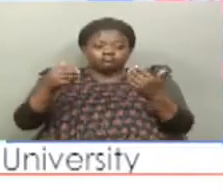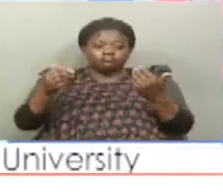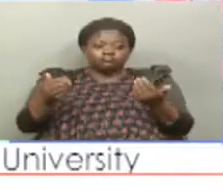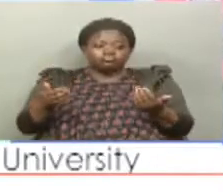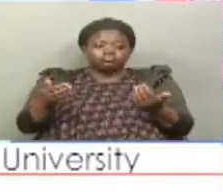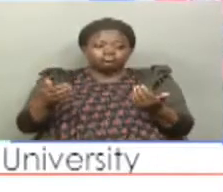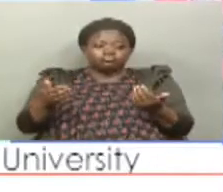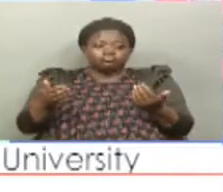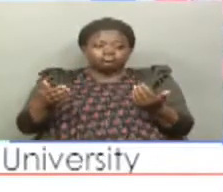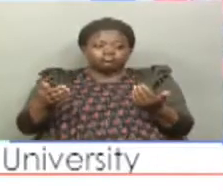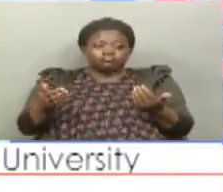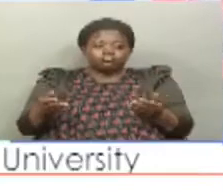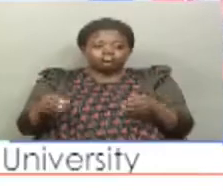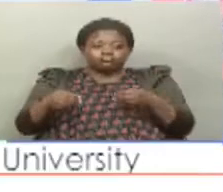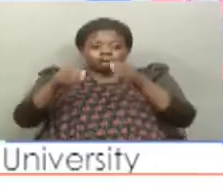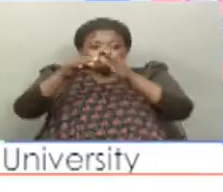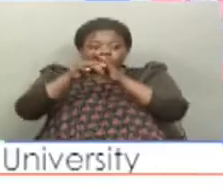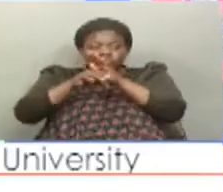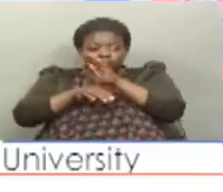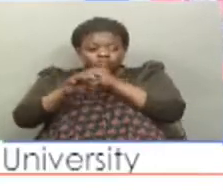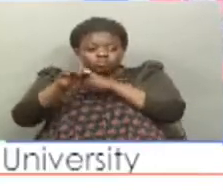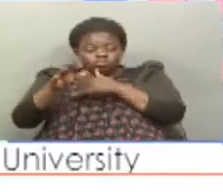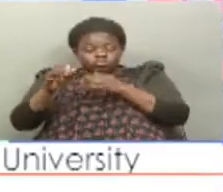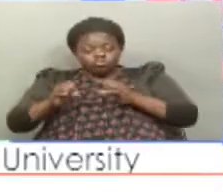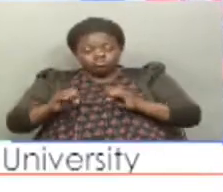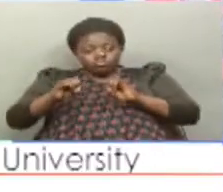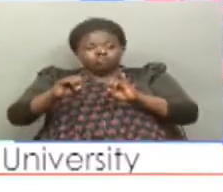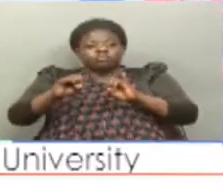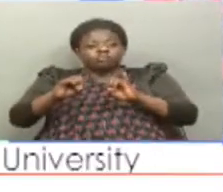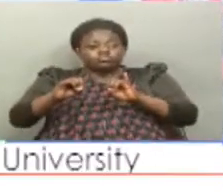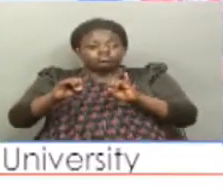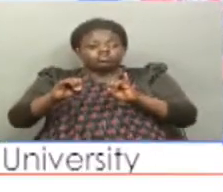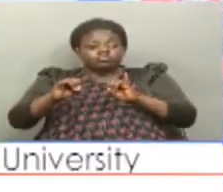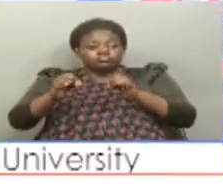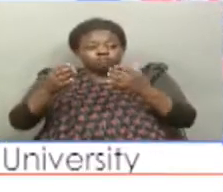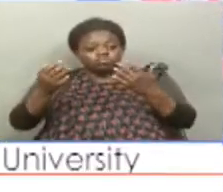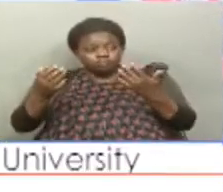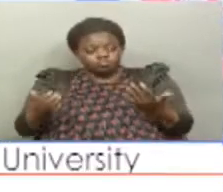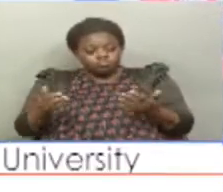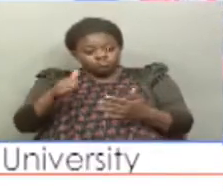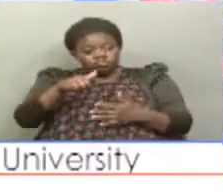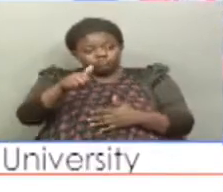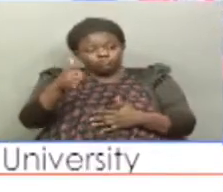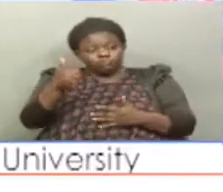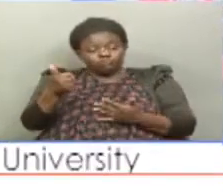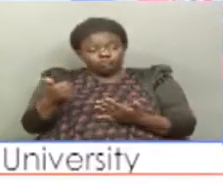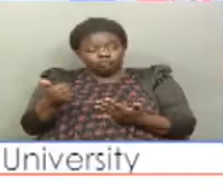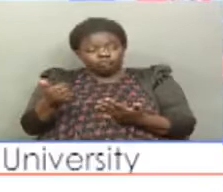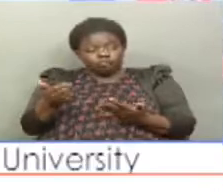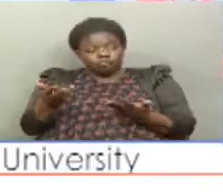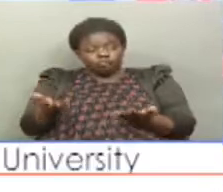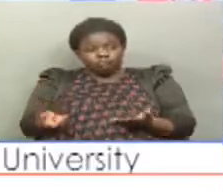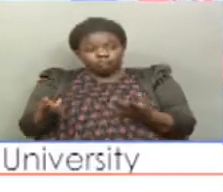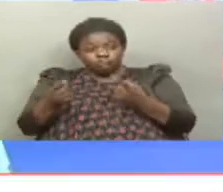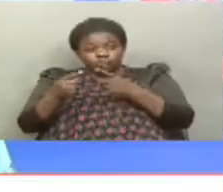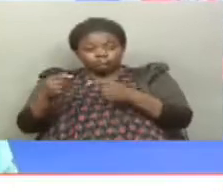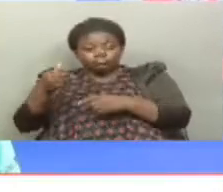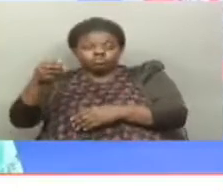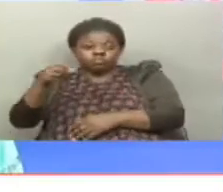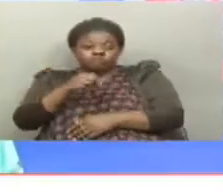wachi. Aizaba wa planize. Na implementation. Katatika tumumina chimplainga. Nate